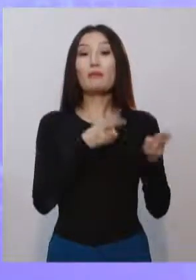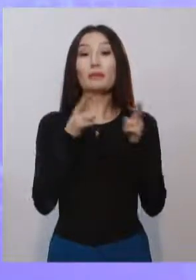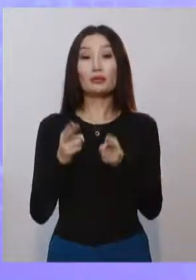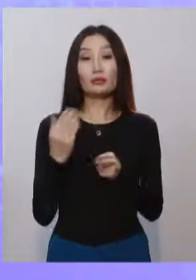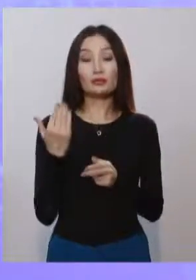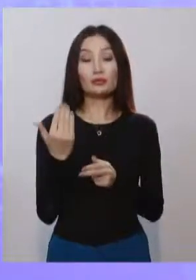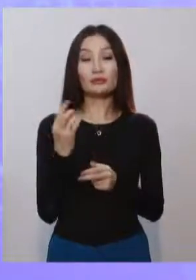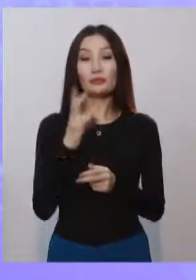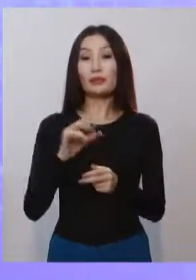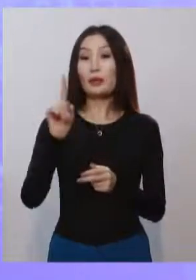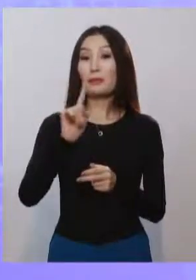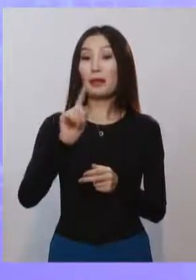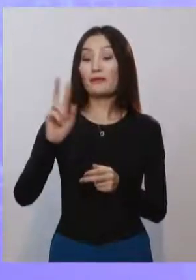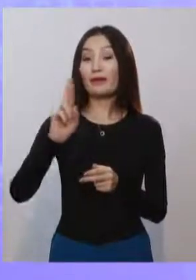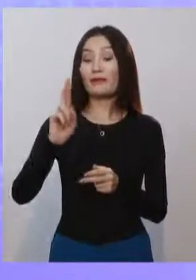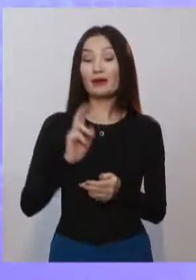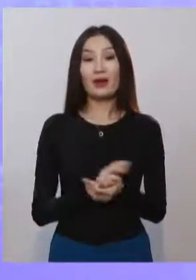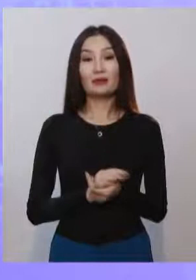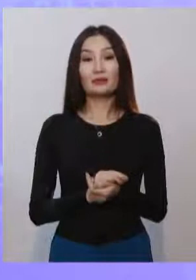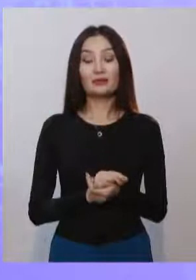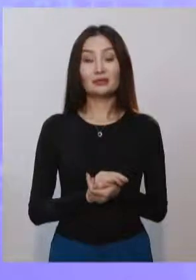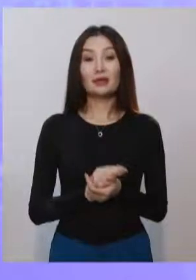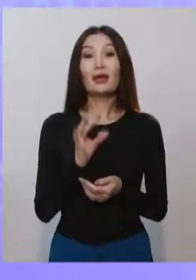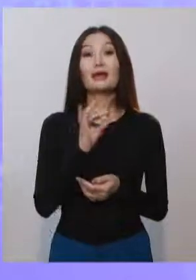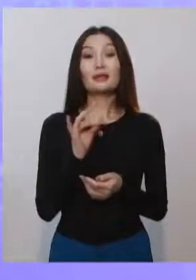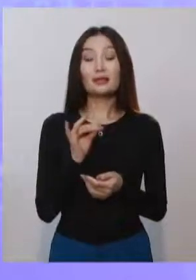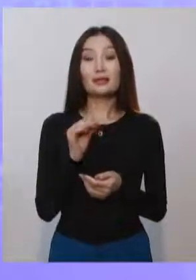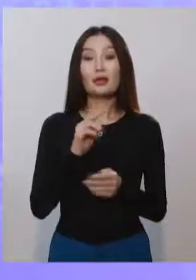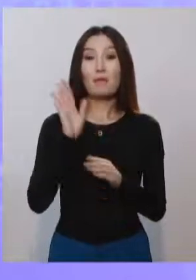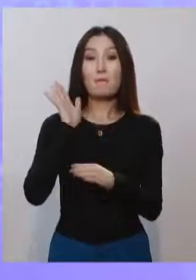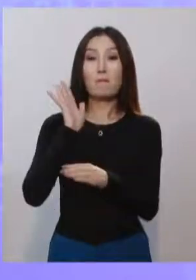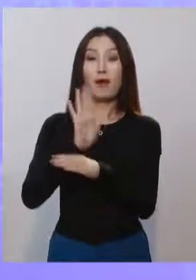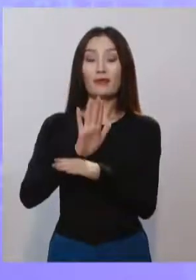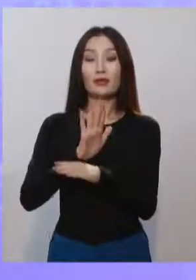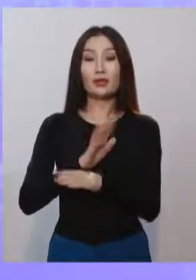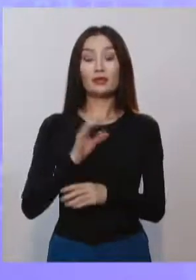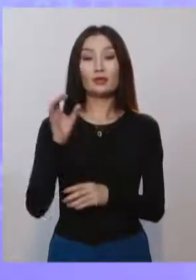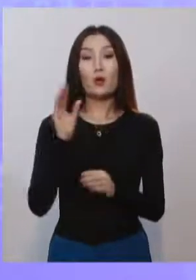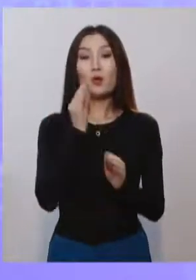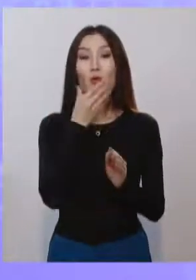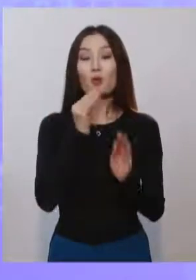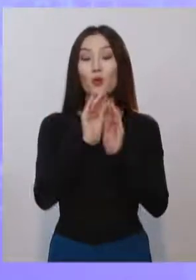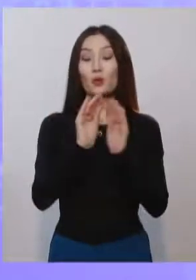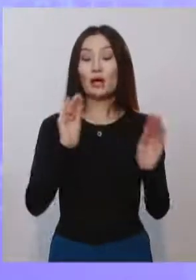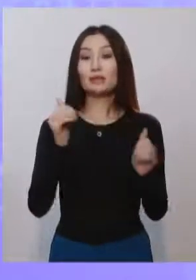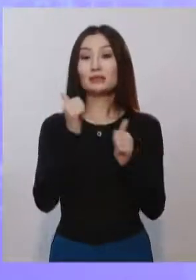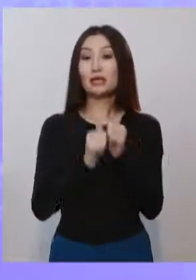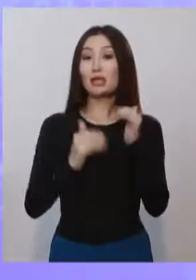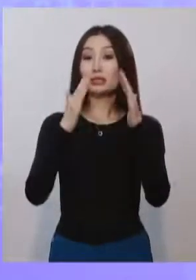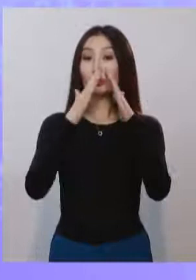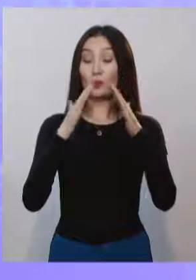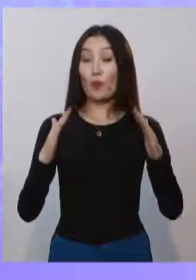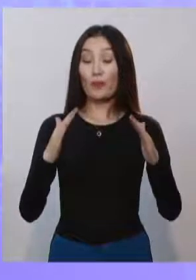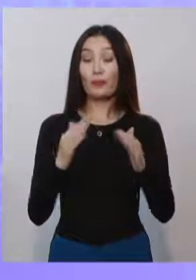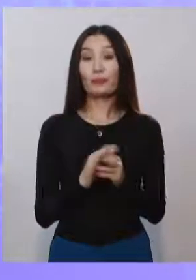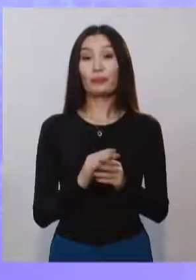его на 1 января и повелел украсить каждый дом